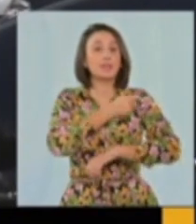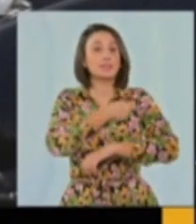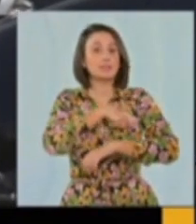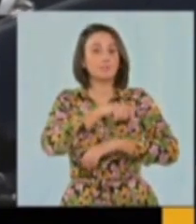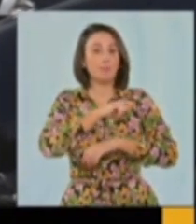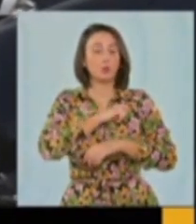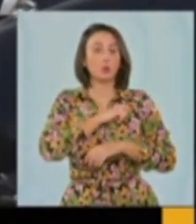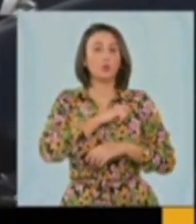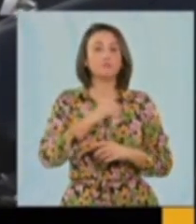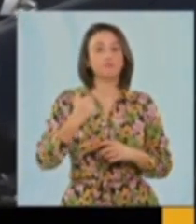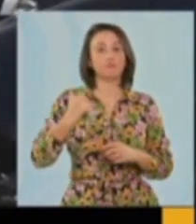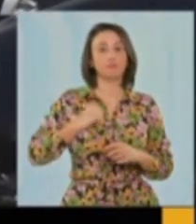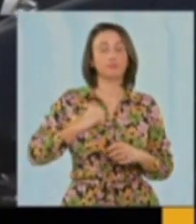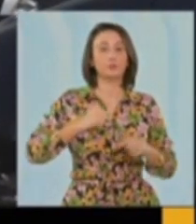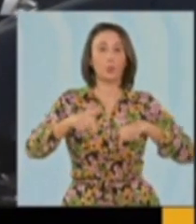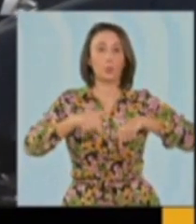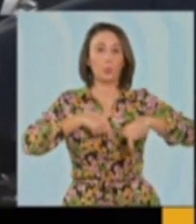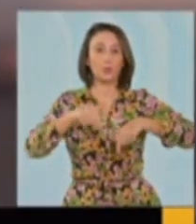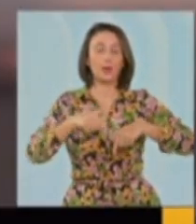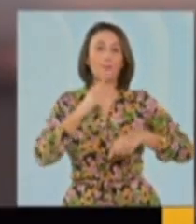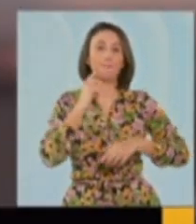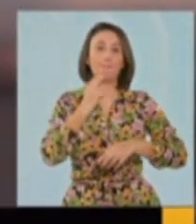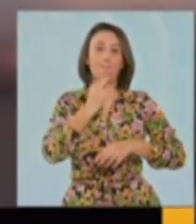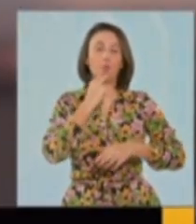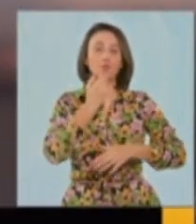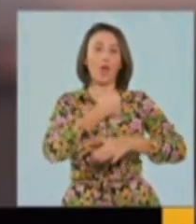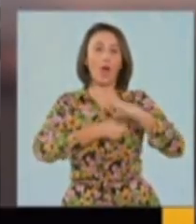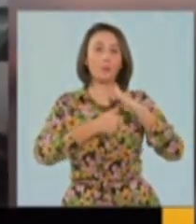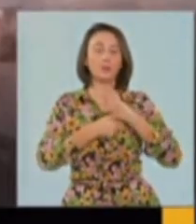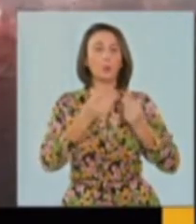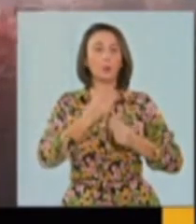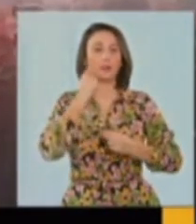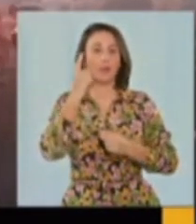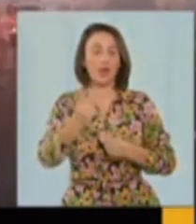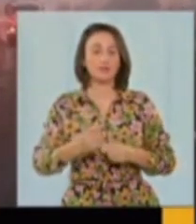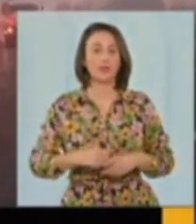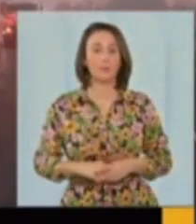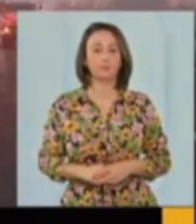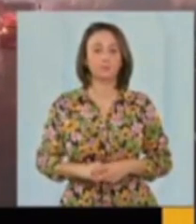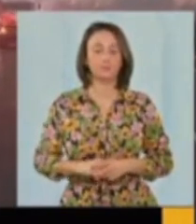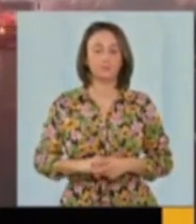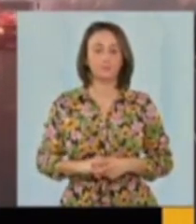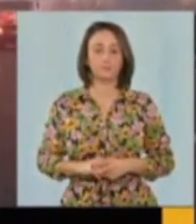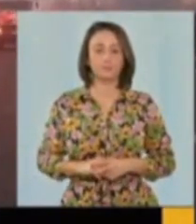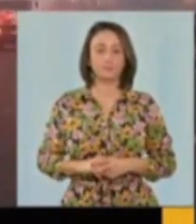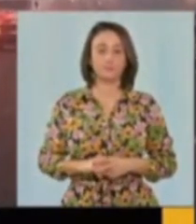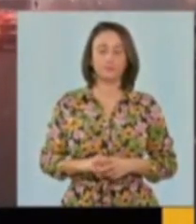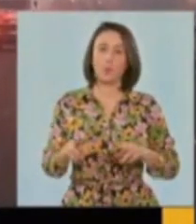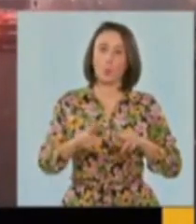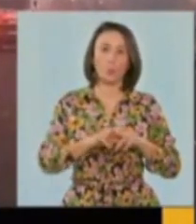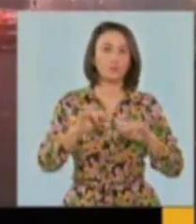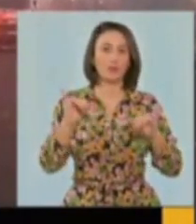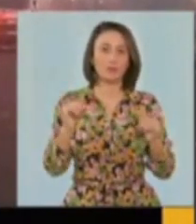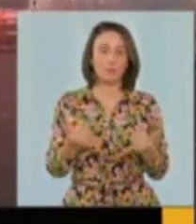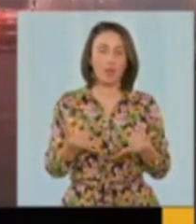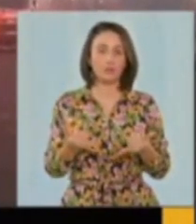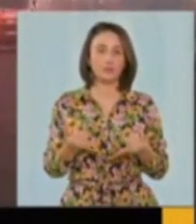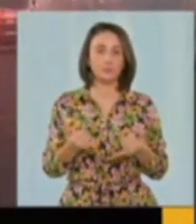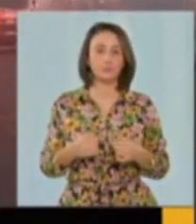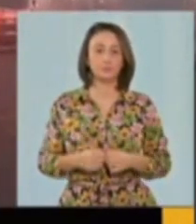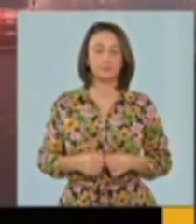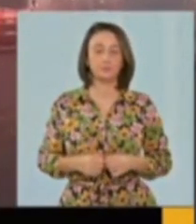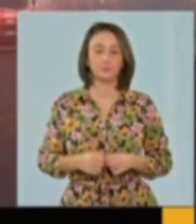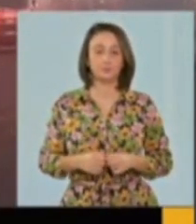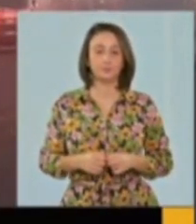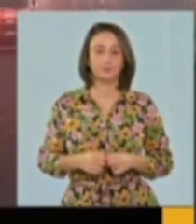cadrul Brigăzii Rutiere a Poliției Capitalei. Bună dimineața, mulțumesc pentru intervenția la Jurnalul Dimineții. Bună dimineața! Cum s-a întâmplat concret așadar, domnule